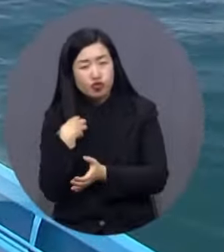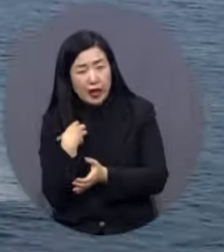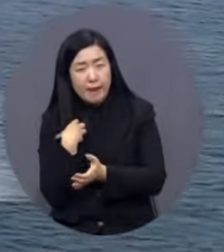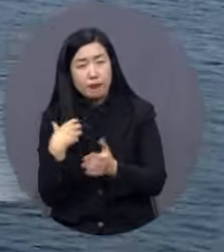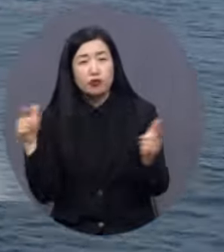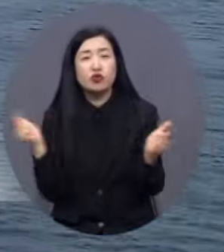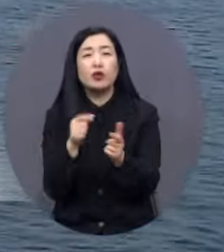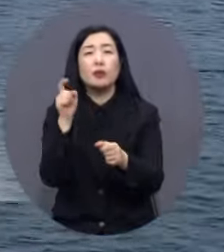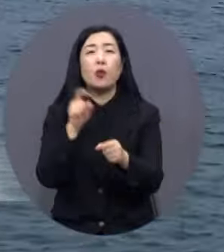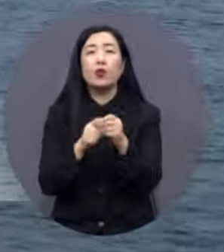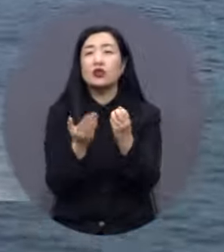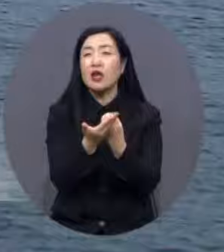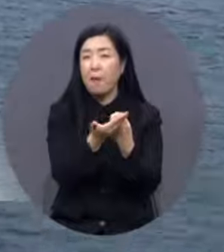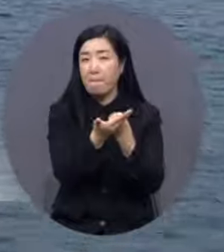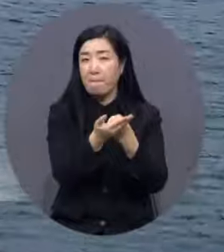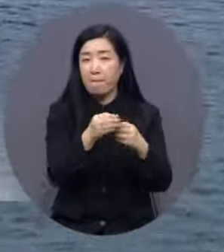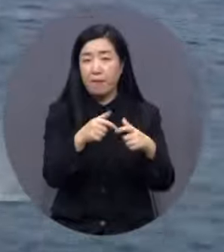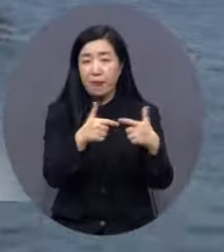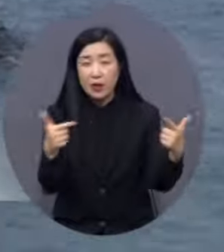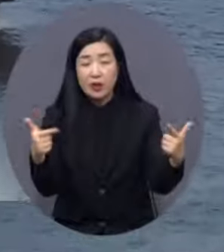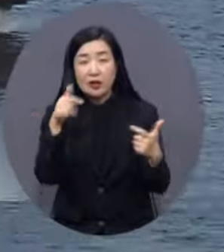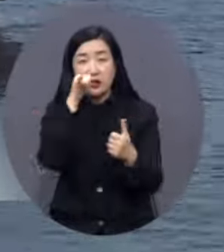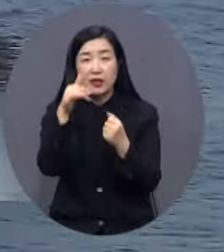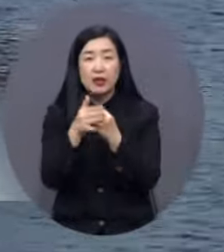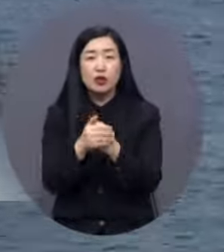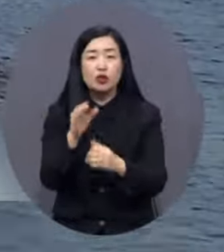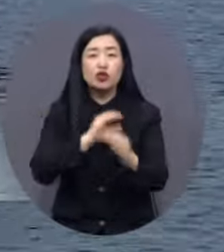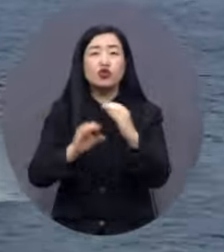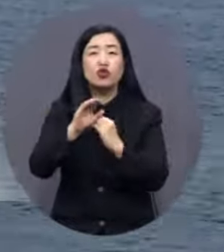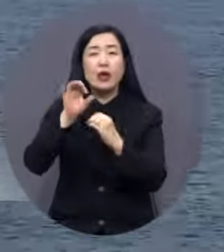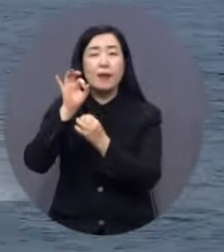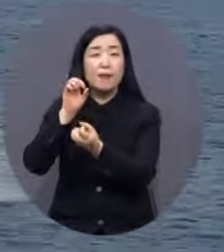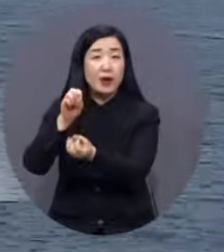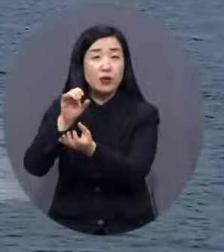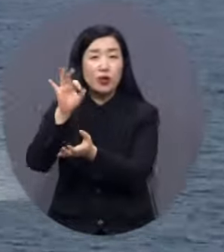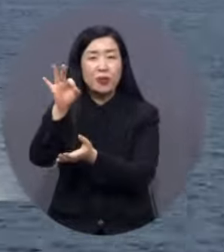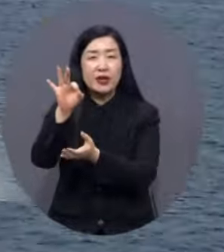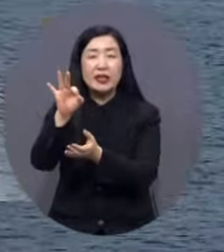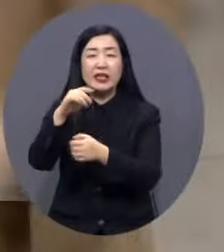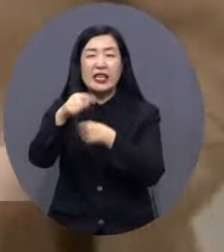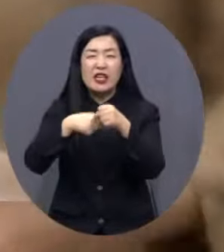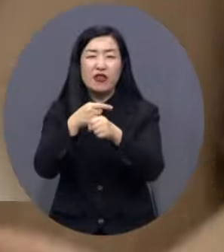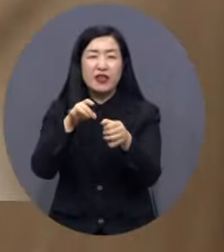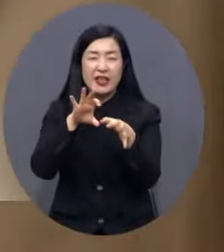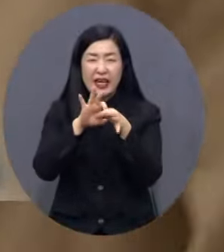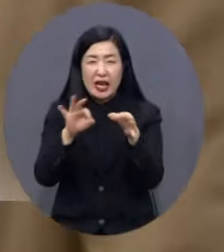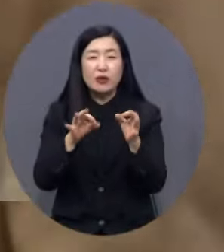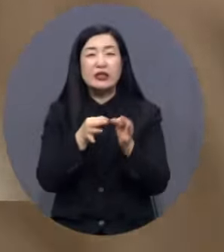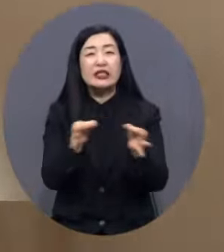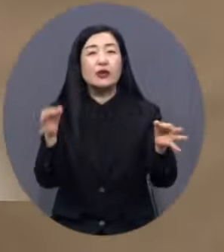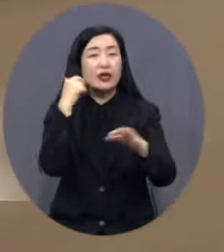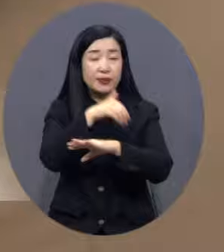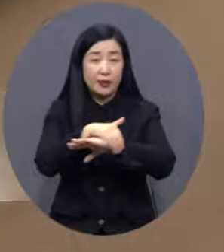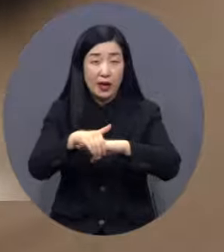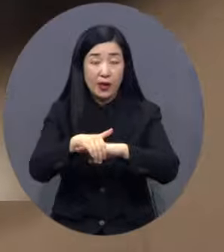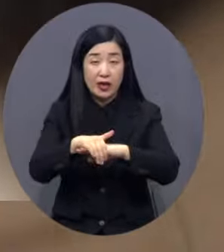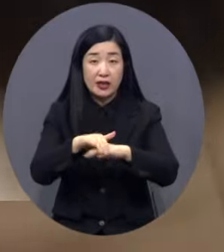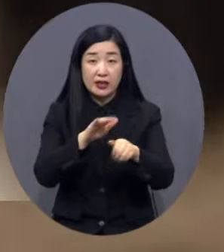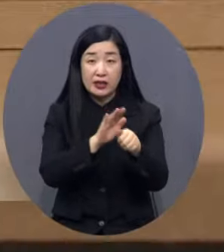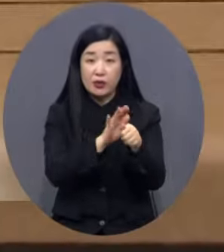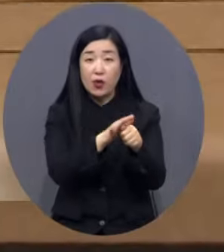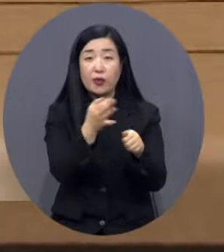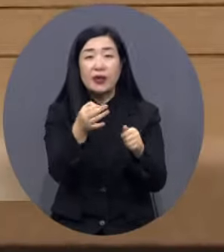비롯한 섬 주민을 대상으로 택배 추가 배송비를 연중 지원하기로 했습니다 추가 배송비 지원은